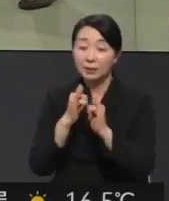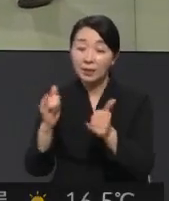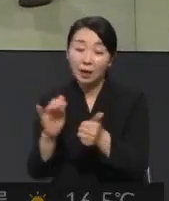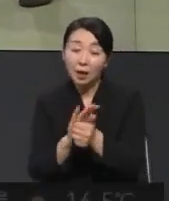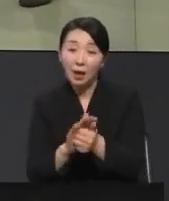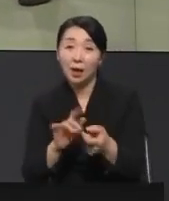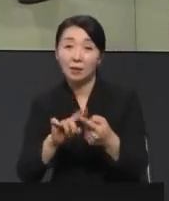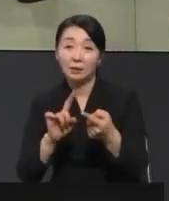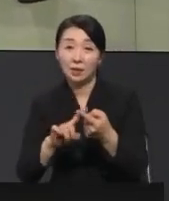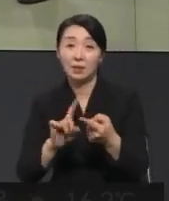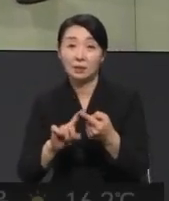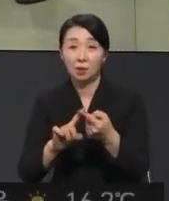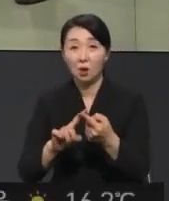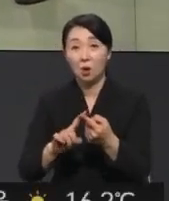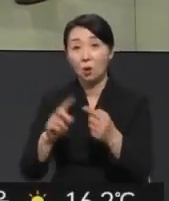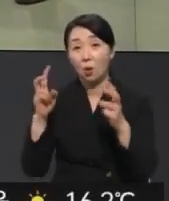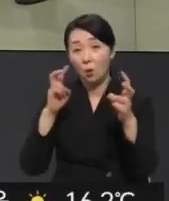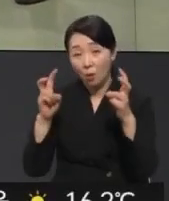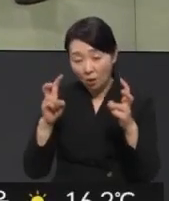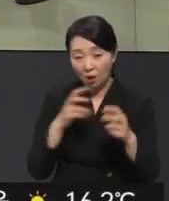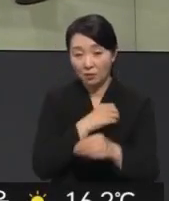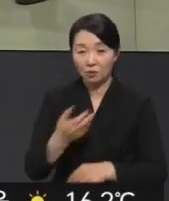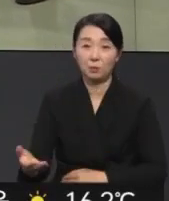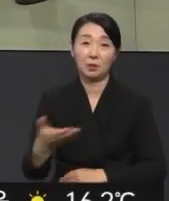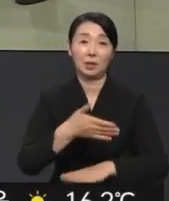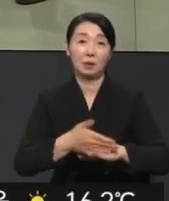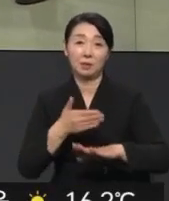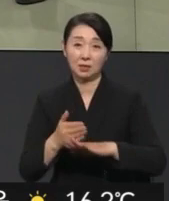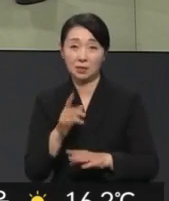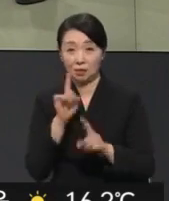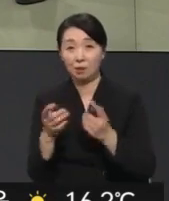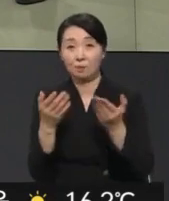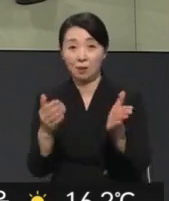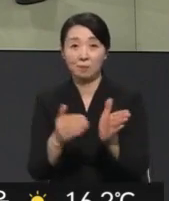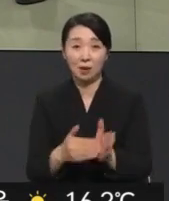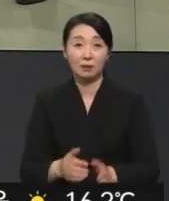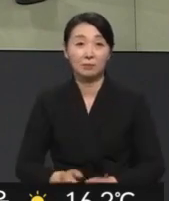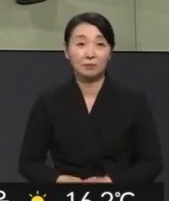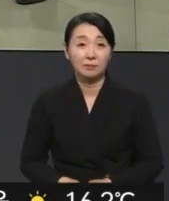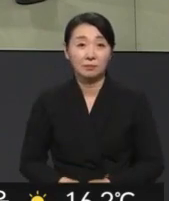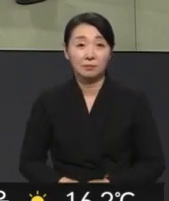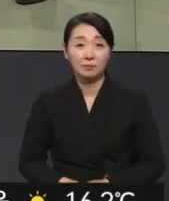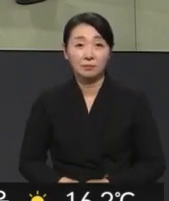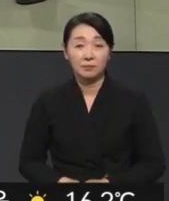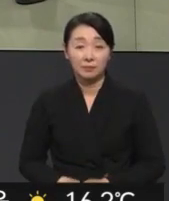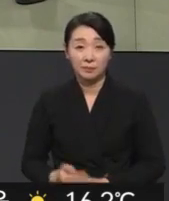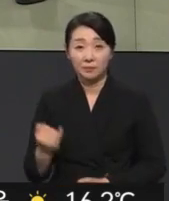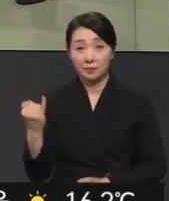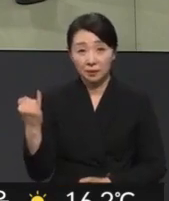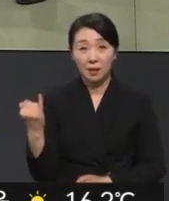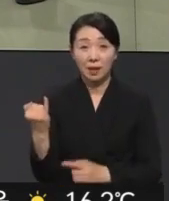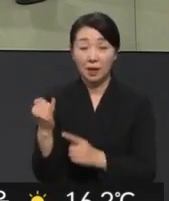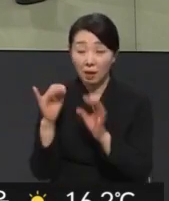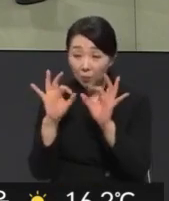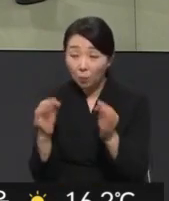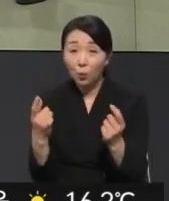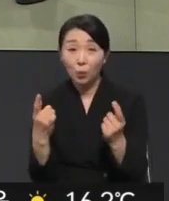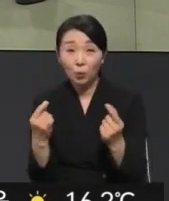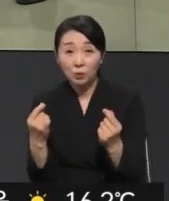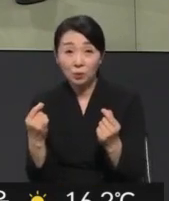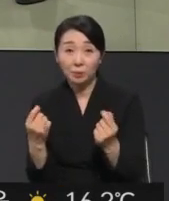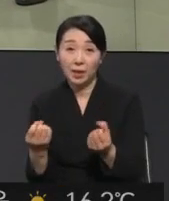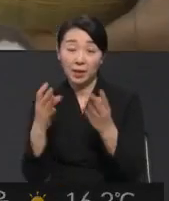선도해온 대한적십자사와 회원들께 감사드린다라고 말을 했다고도 밝혔는데요. 김 여사는 아까 보신 것처럼